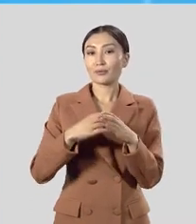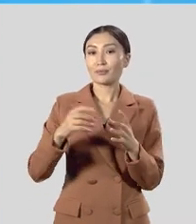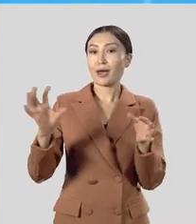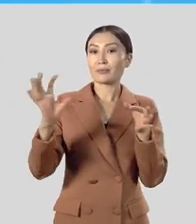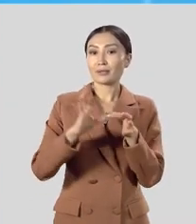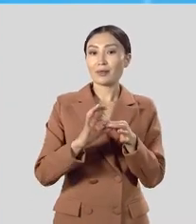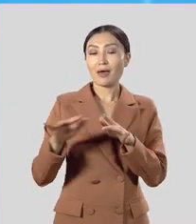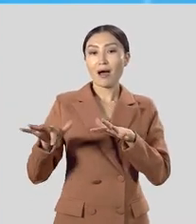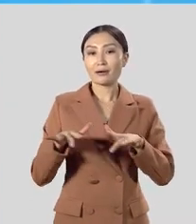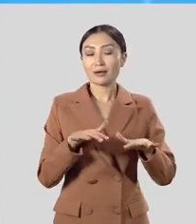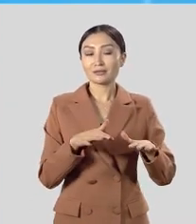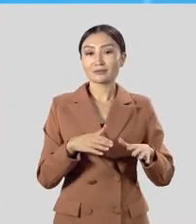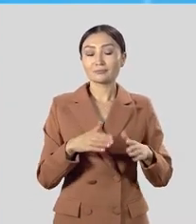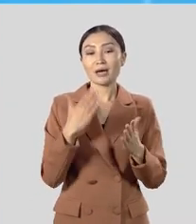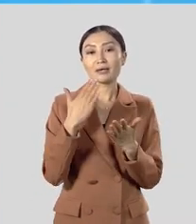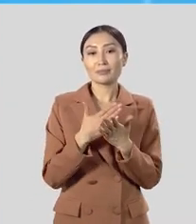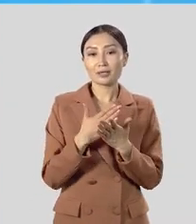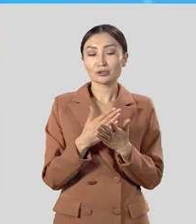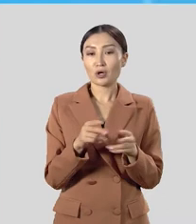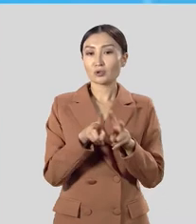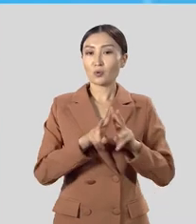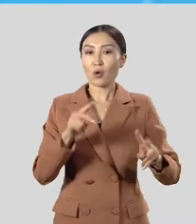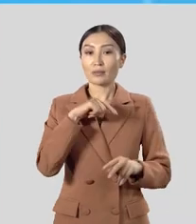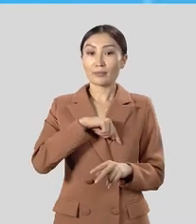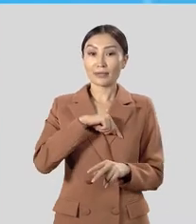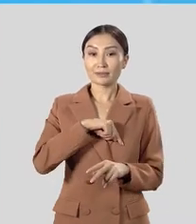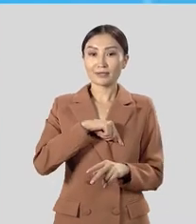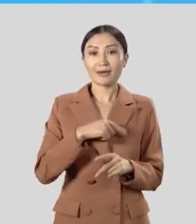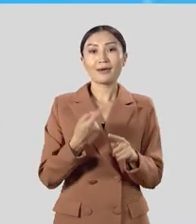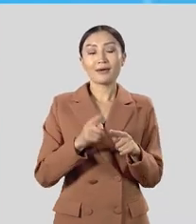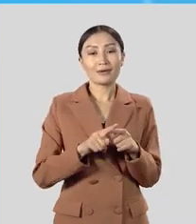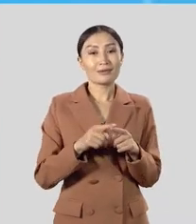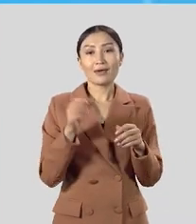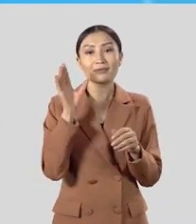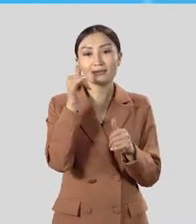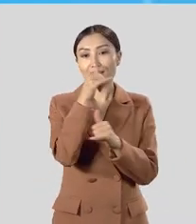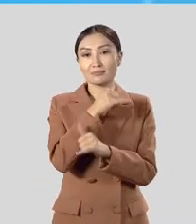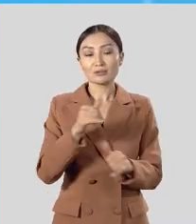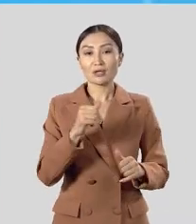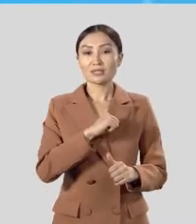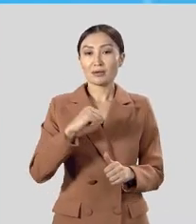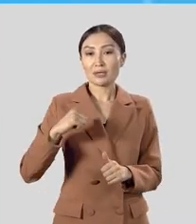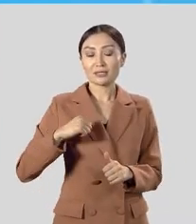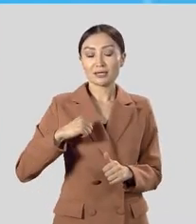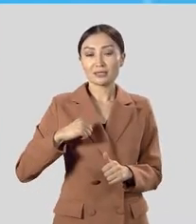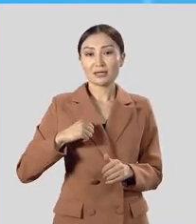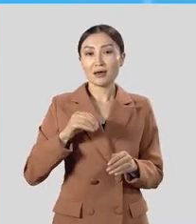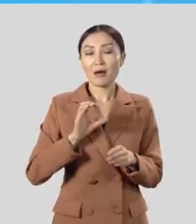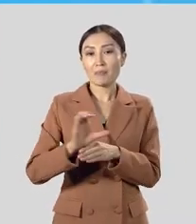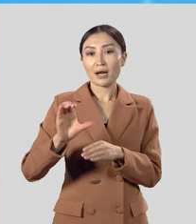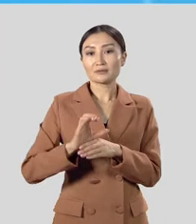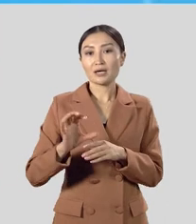объединяет организмы, имеющие ряд сходных признаков. Это неспособность самостоятельно